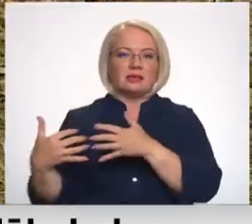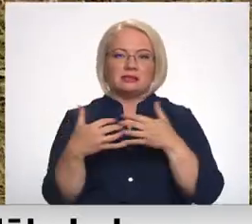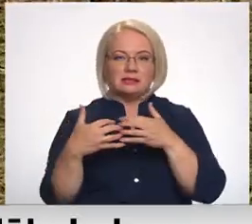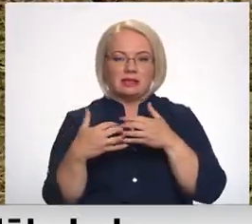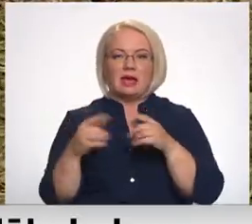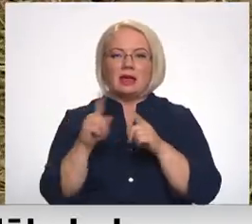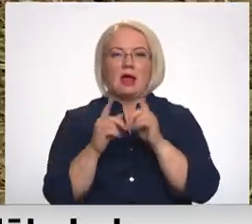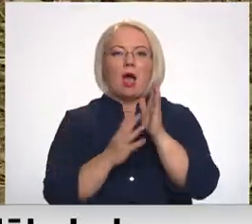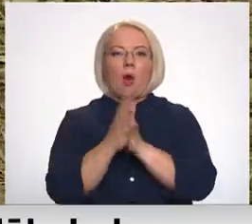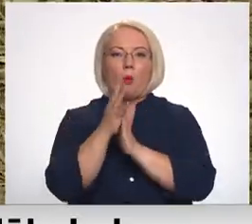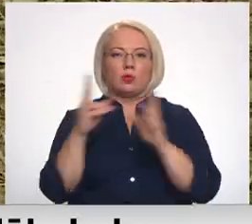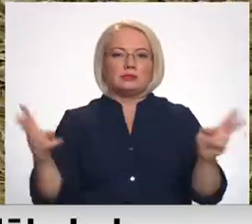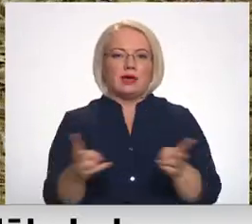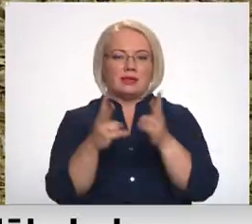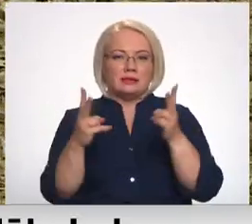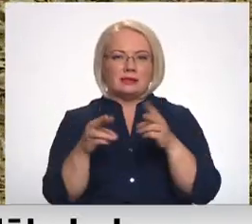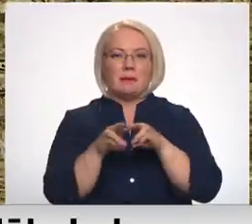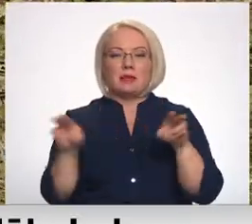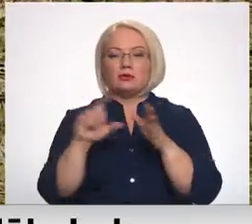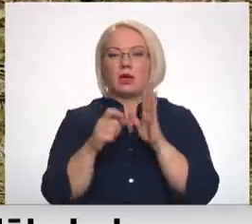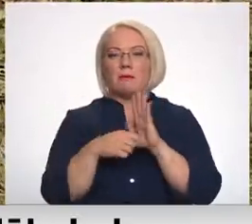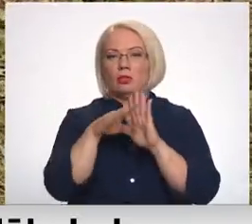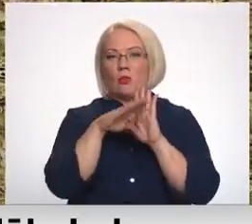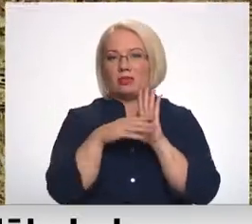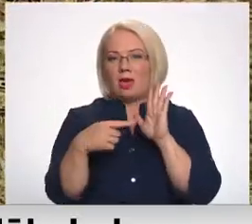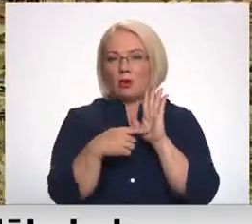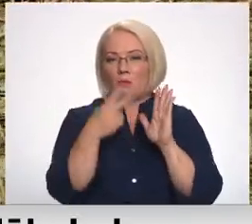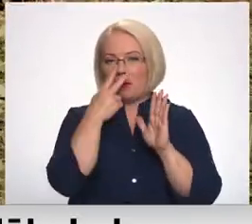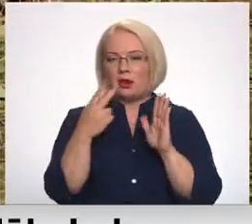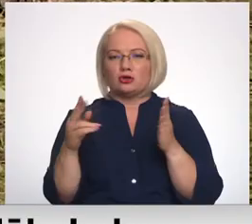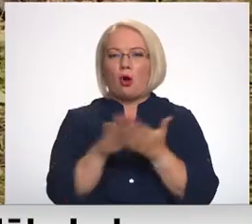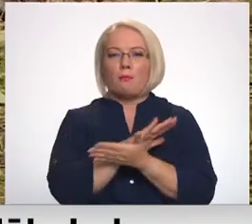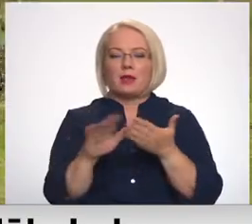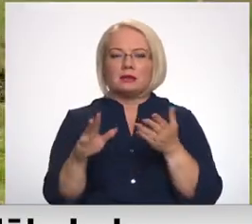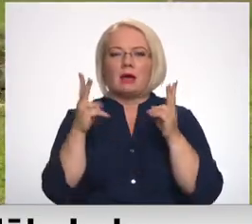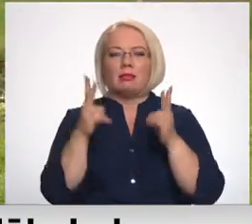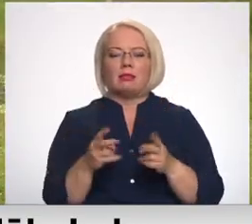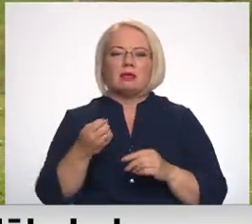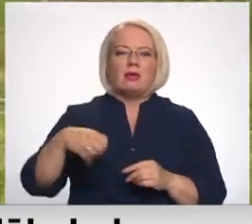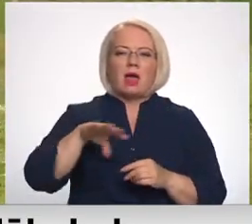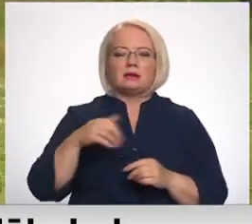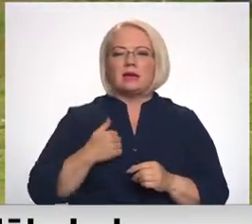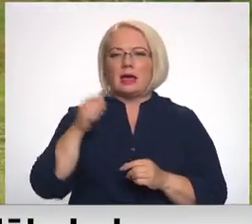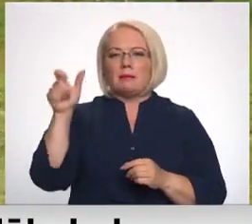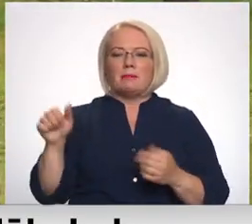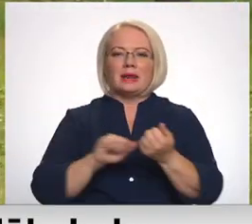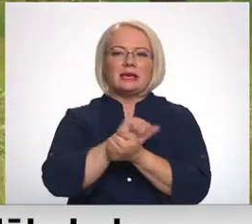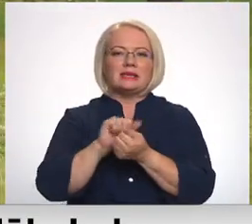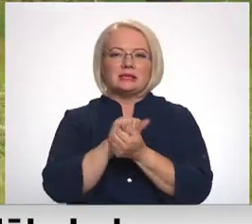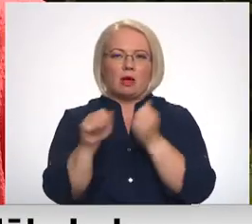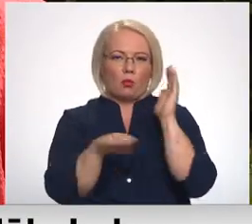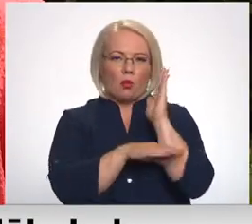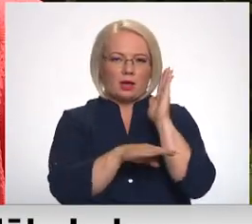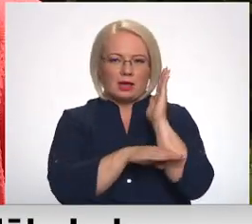ir augu sadedzināt. Ministru kabineta noteikumi paredz kompensāciju cietušo dārzu īpašniekiem par iznīcinātajiem